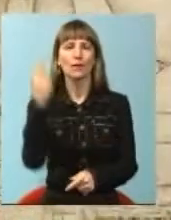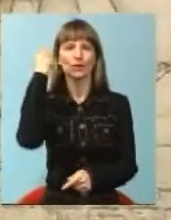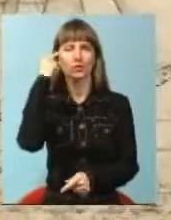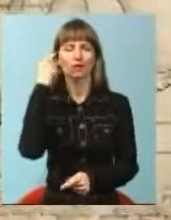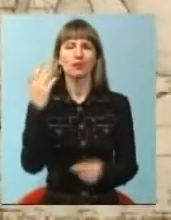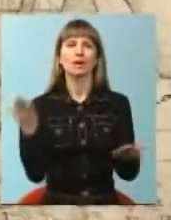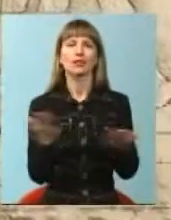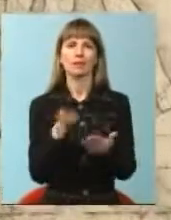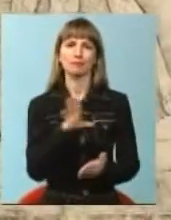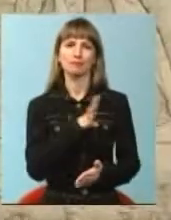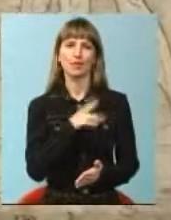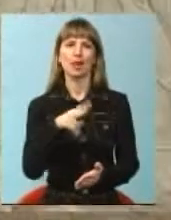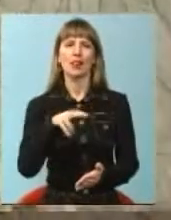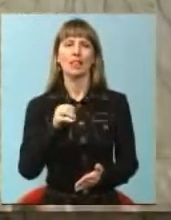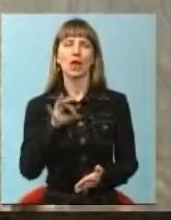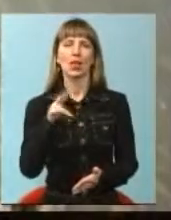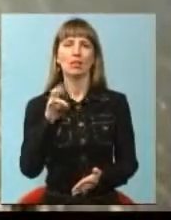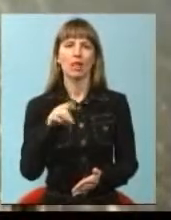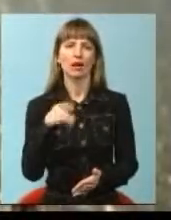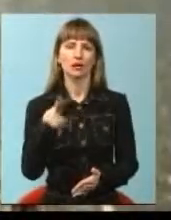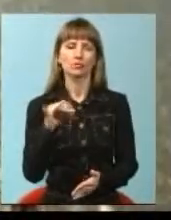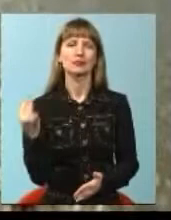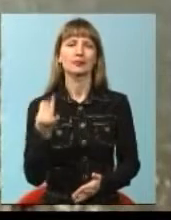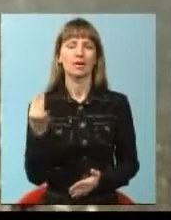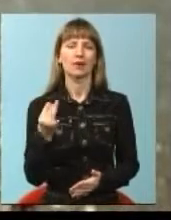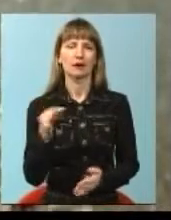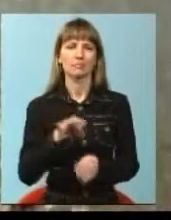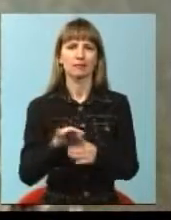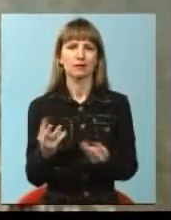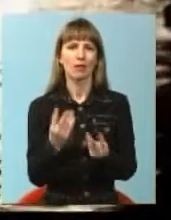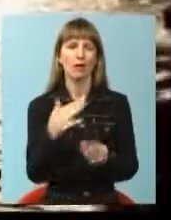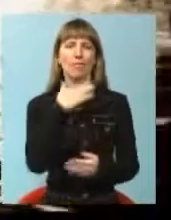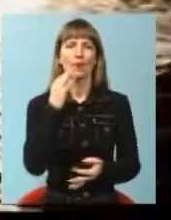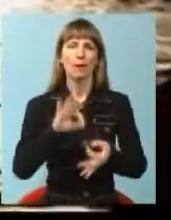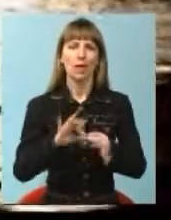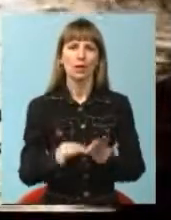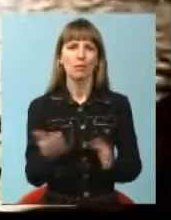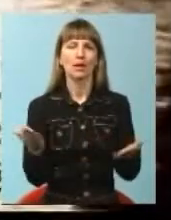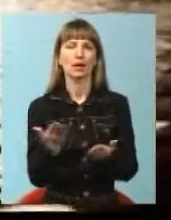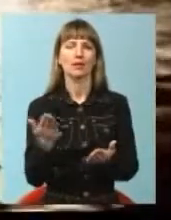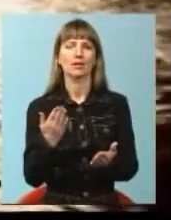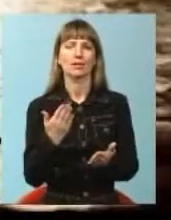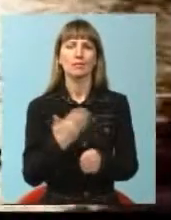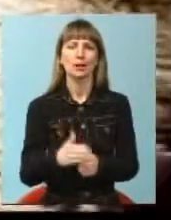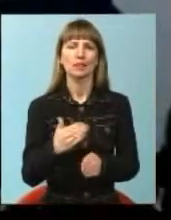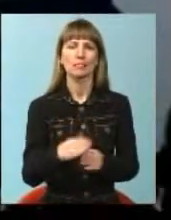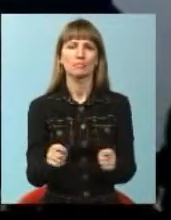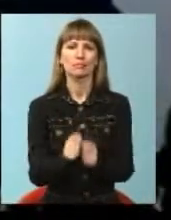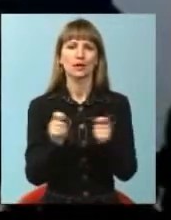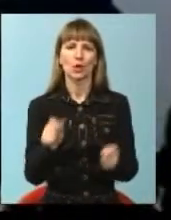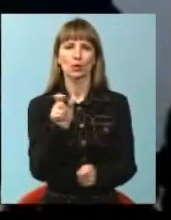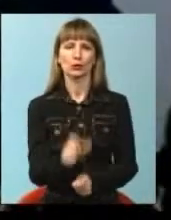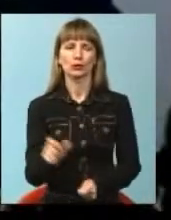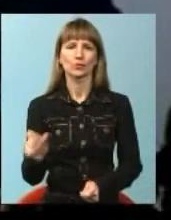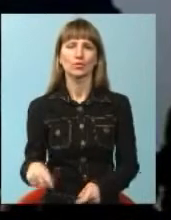дізнатися, яким же був Леонардо. Інтерес розпалюють нові подробиці, які поступово відкриваються